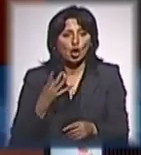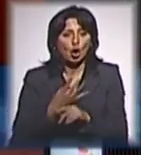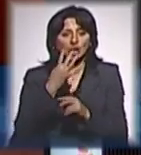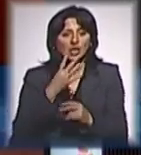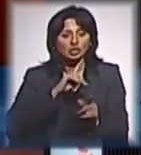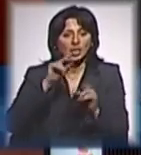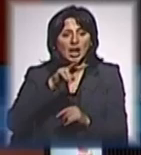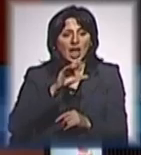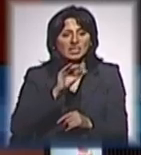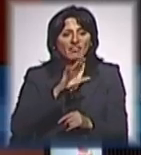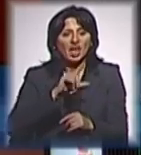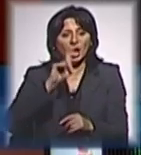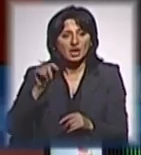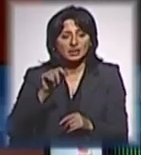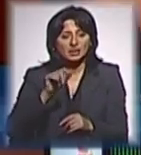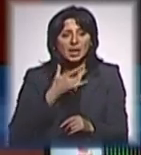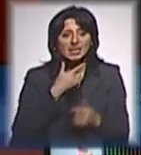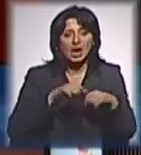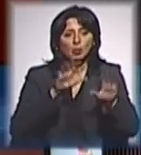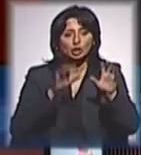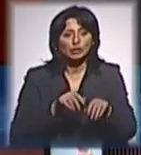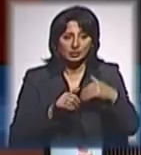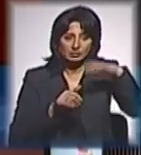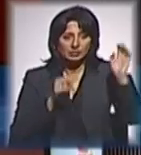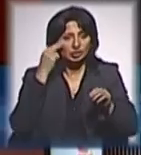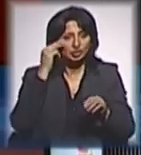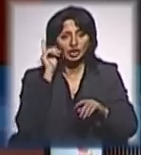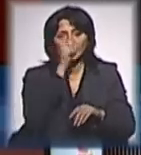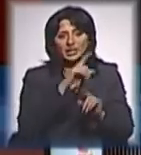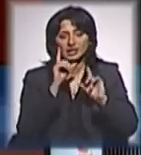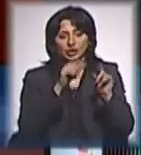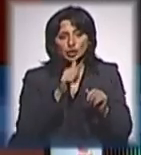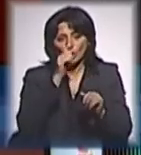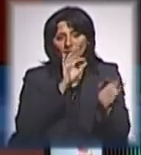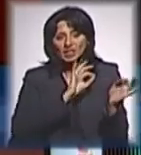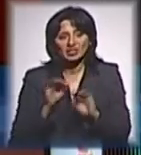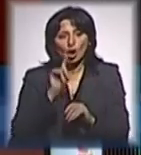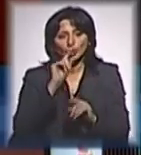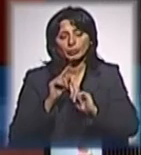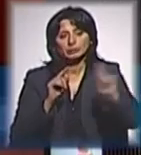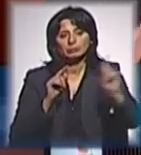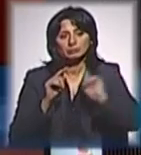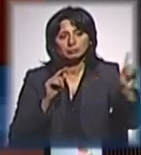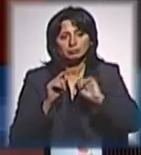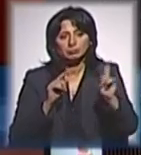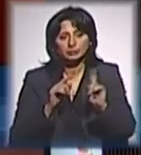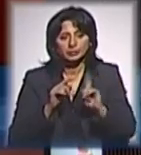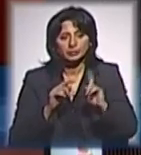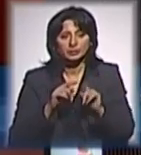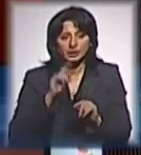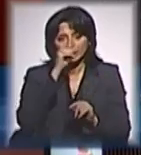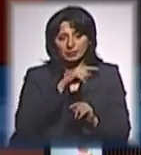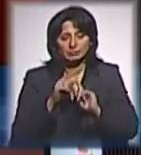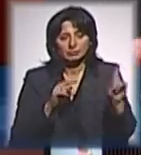ლას-ვეგასში, მოქმედი საკრებულოს თავმჯდომარე ეხლა ჩანხაიშია, მე მგონი, იმიტომ რომ ყოველთვე ყოველ ორ შაბათს დადის და რამდენ თათბირსაც აკატარებს, იმდენ